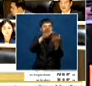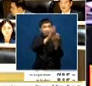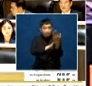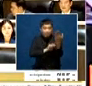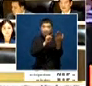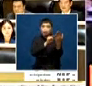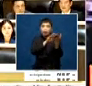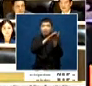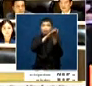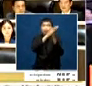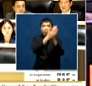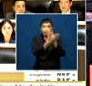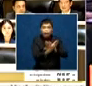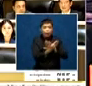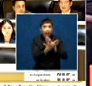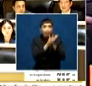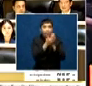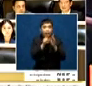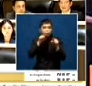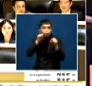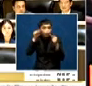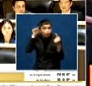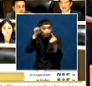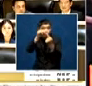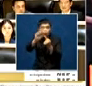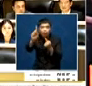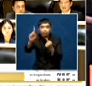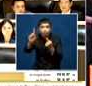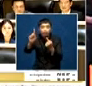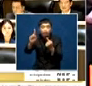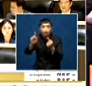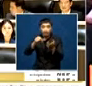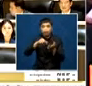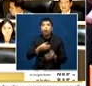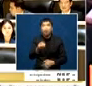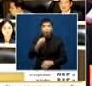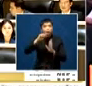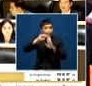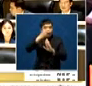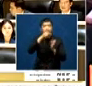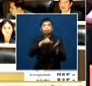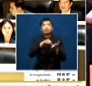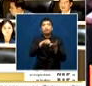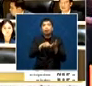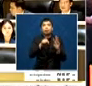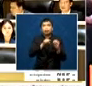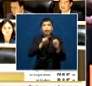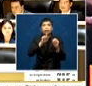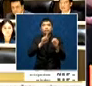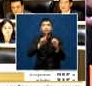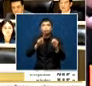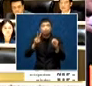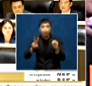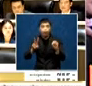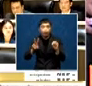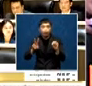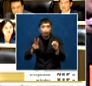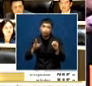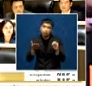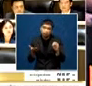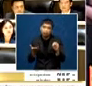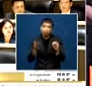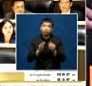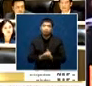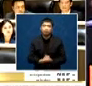ครับนะครับก็นี่แหละ แต่ชาดาก็พอแล้วกันตอนนี้ ใช่แกเปิดมาแต่เช้าเลยแต่ว่าอันนี้คุณกิติศักดิ์นิดนึงแล้